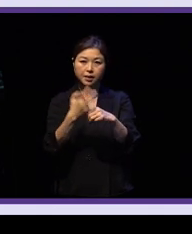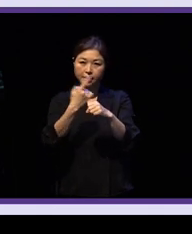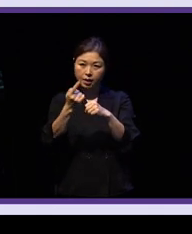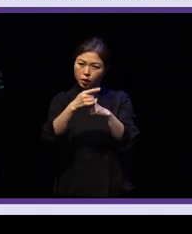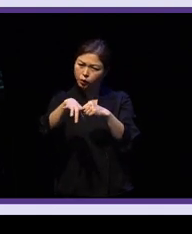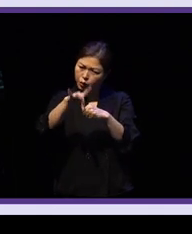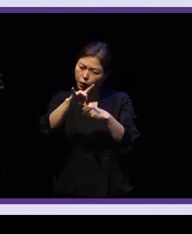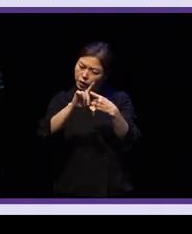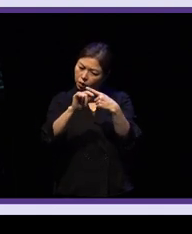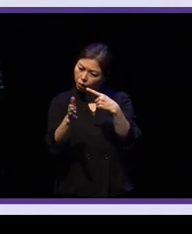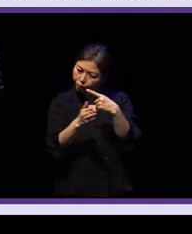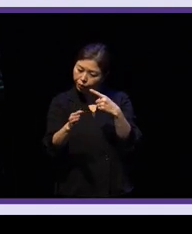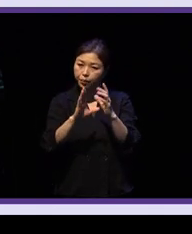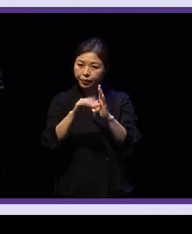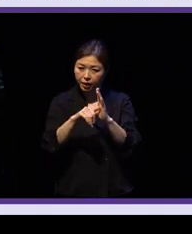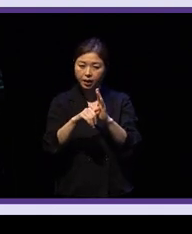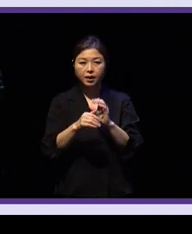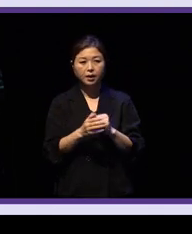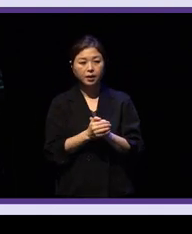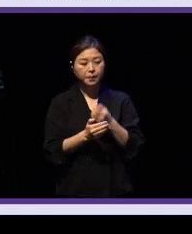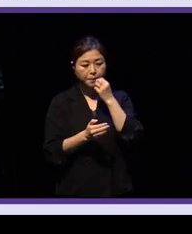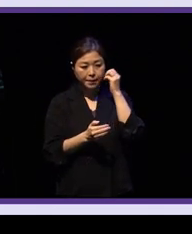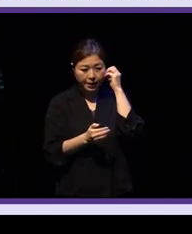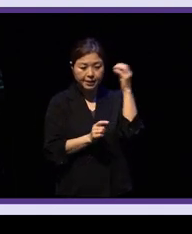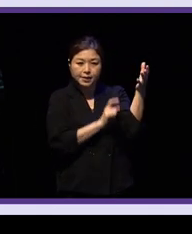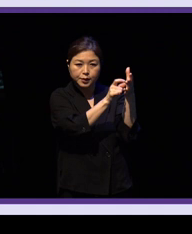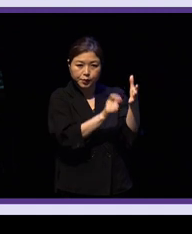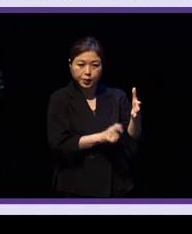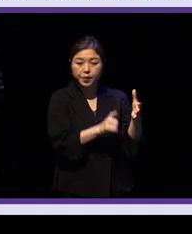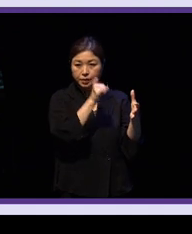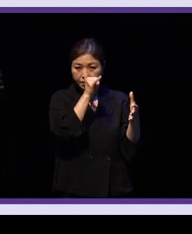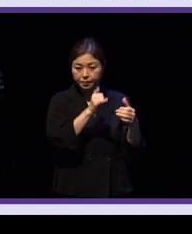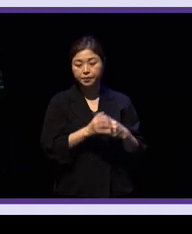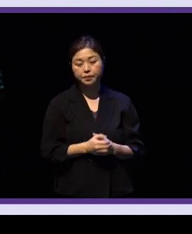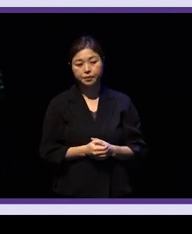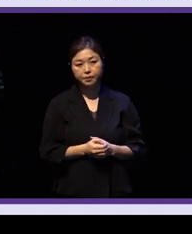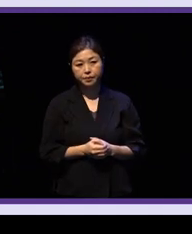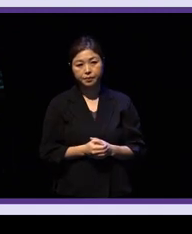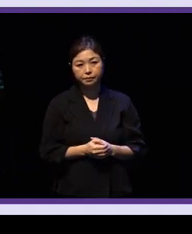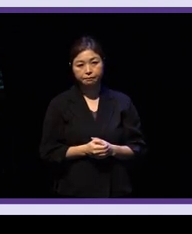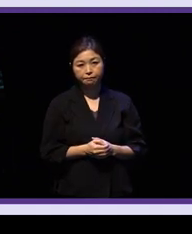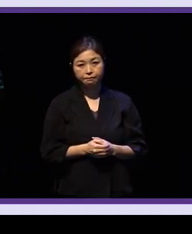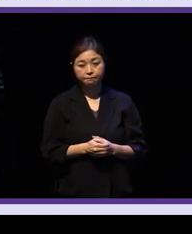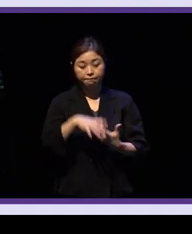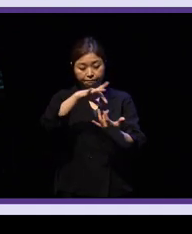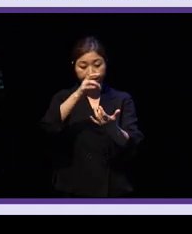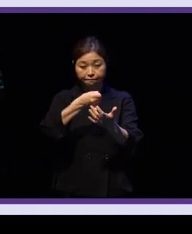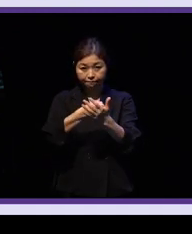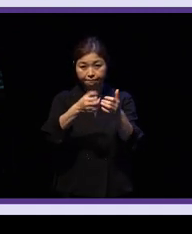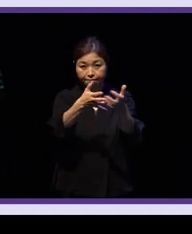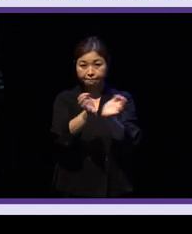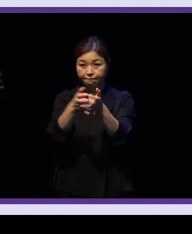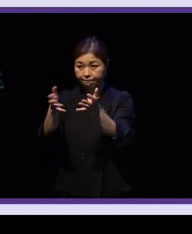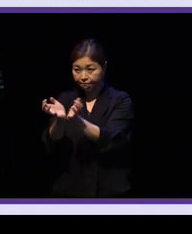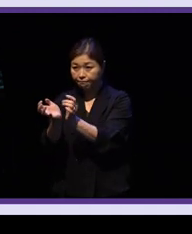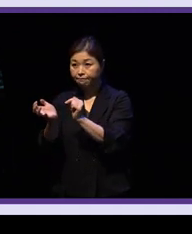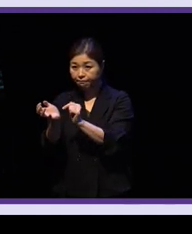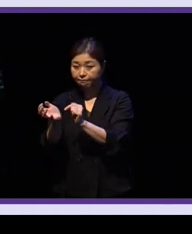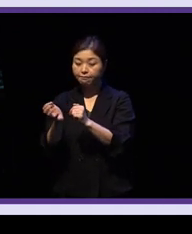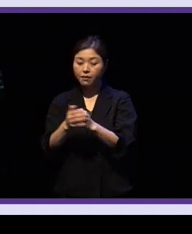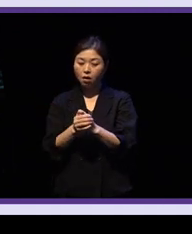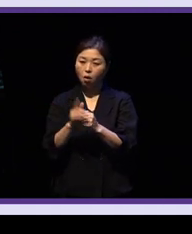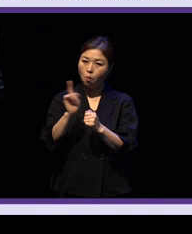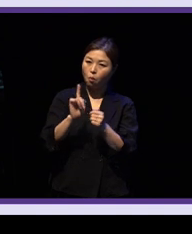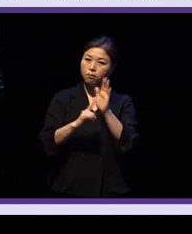달쯤에 해서 저희가 홈페이지에 등록을 하게 됩니다 전체 실제 선정된 자체에 각 개별